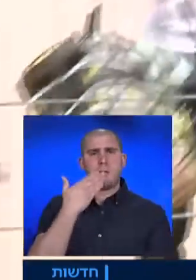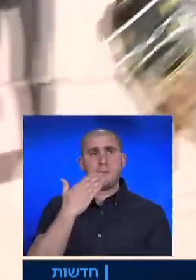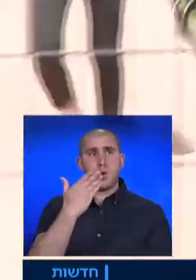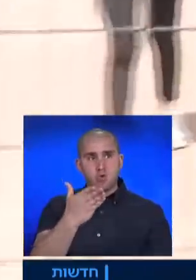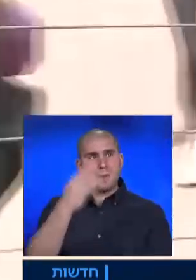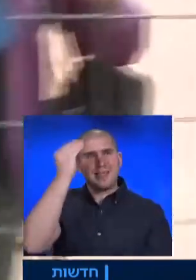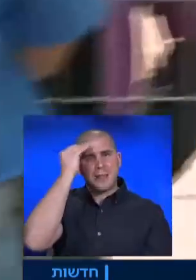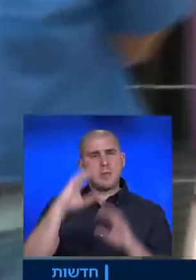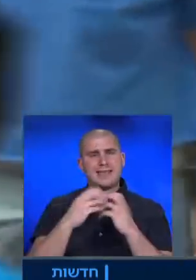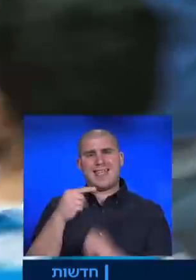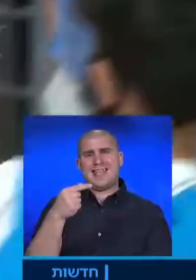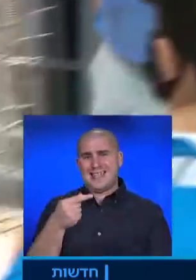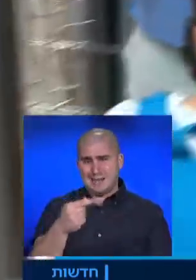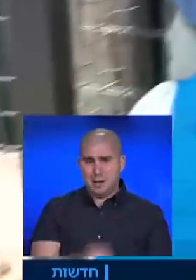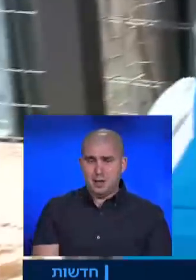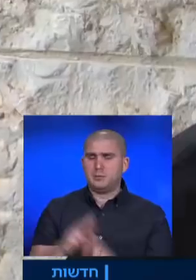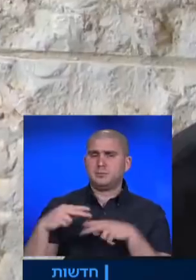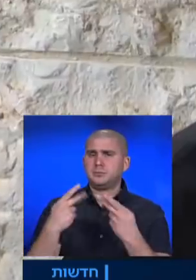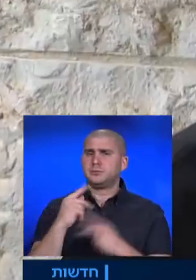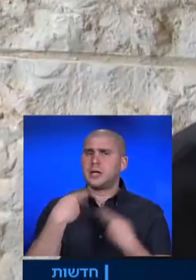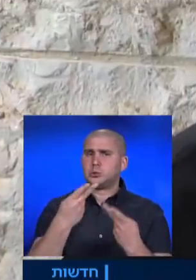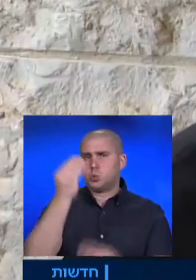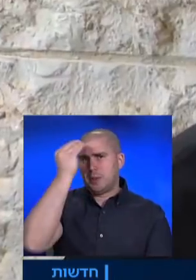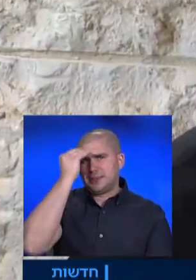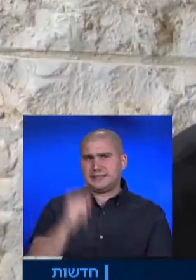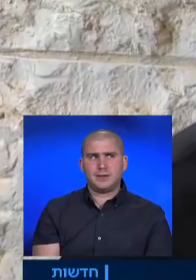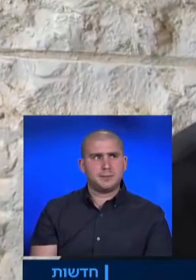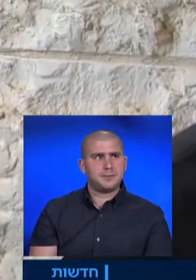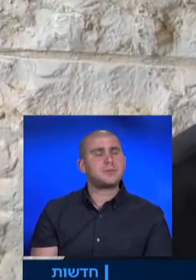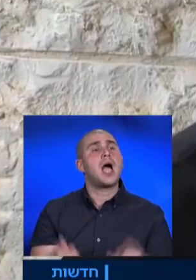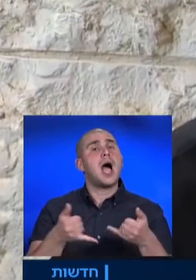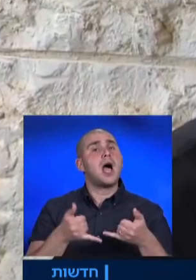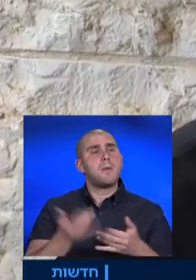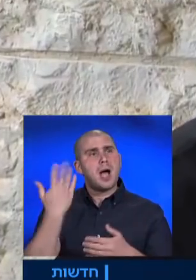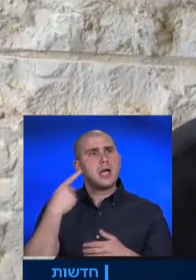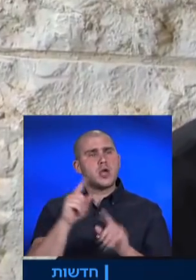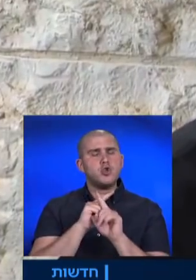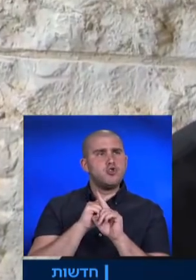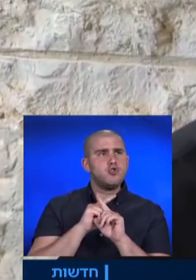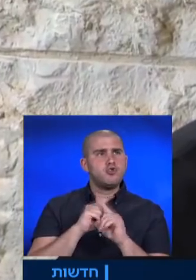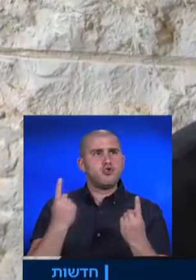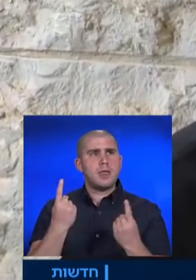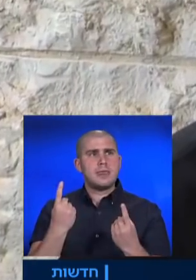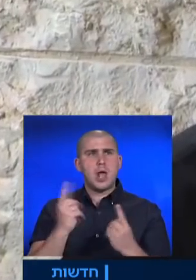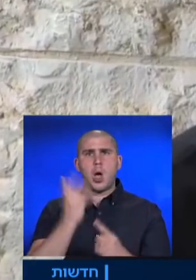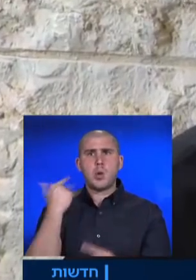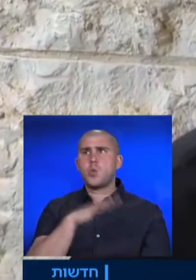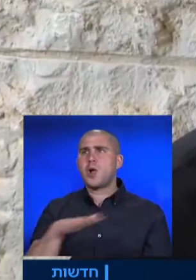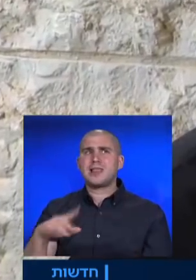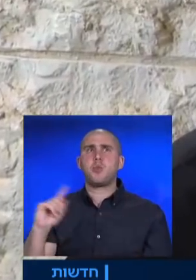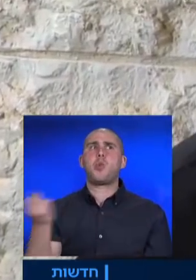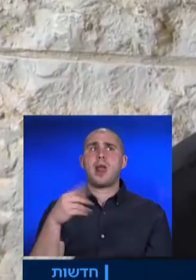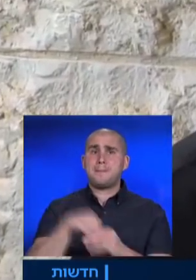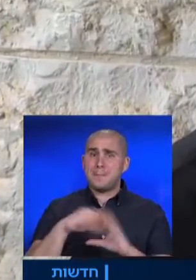ג', חזרו היום לבית הספר. היום היה שונה שלא היו כל היום הילדים בכיתה, חלק היו